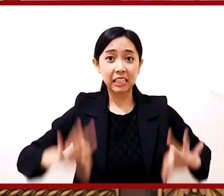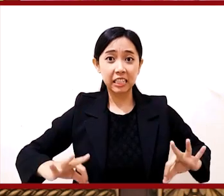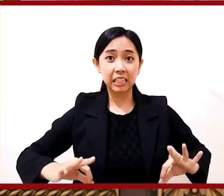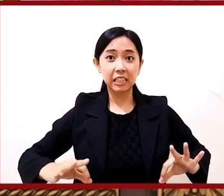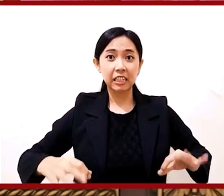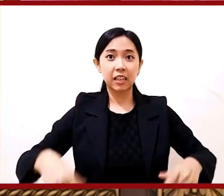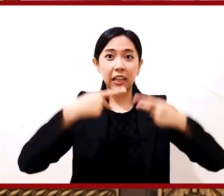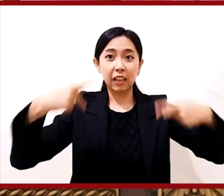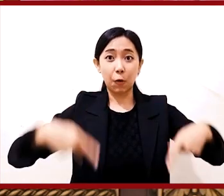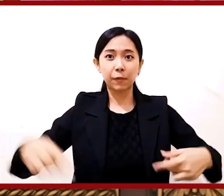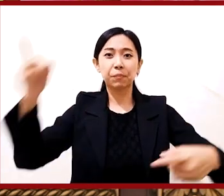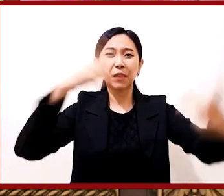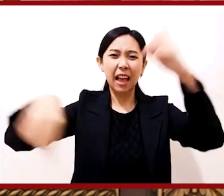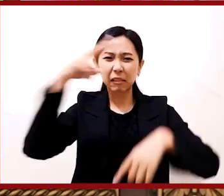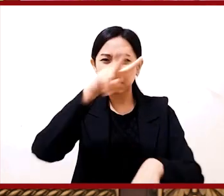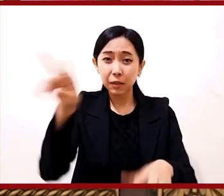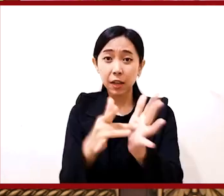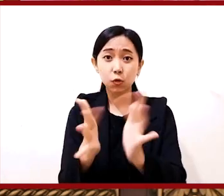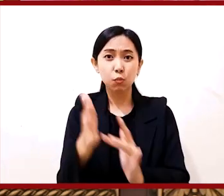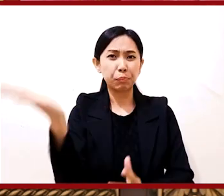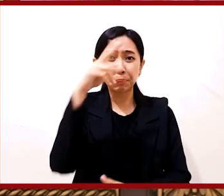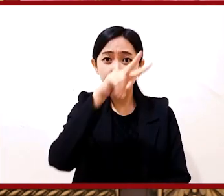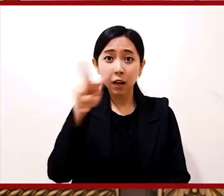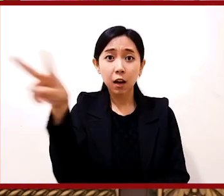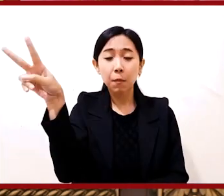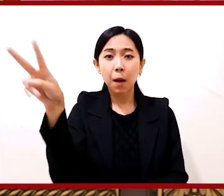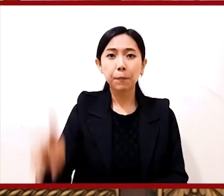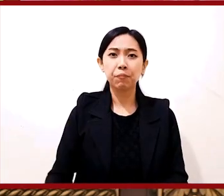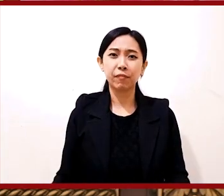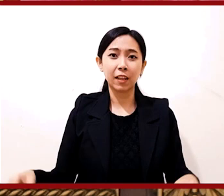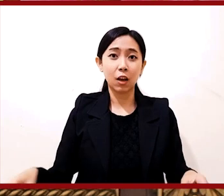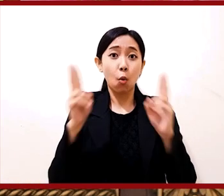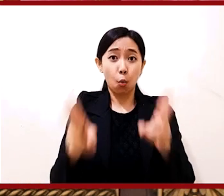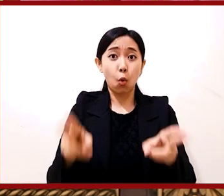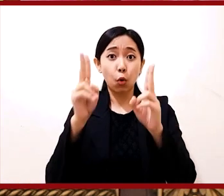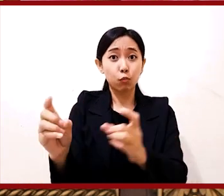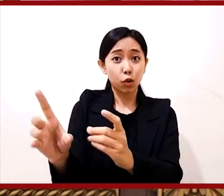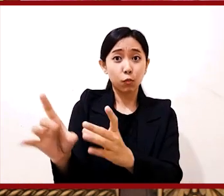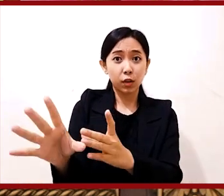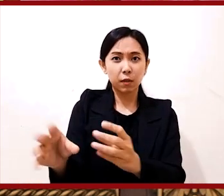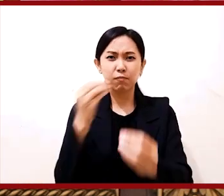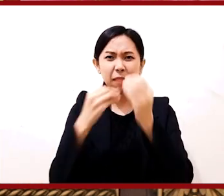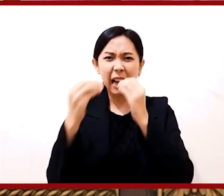dari Yerusalem datang menemui Yesus. Mereka melihat bahwa beberapa orang